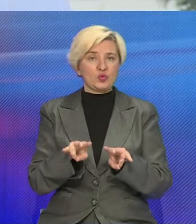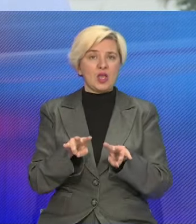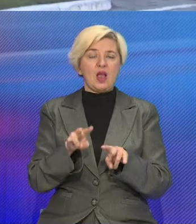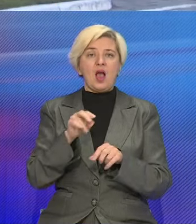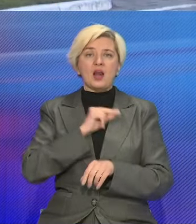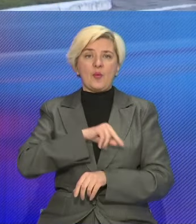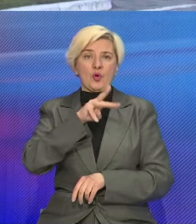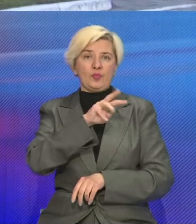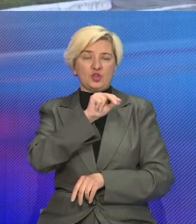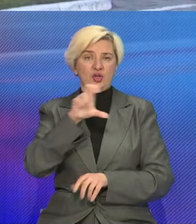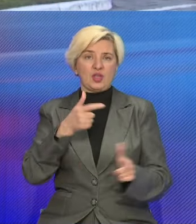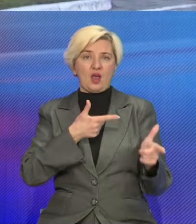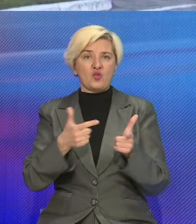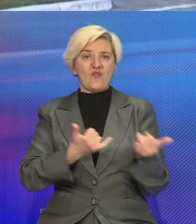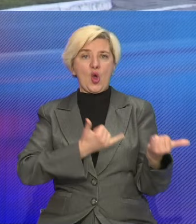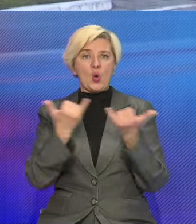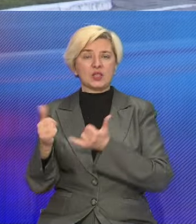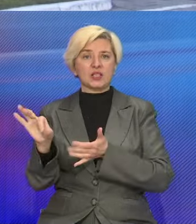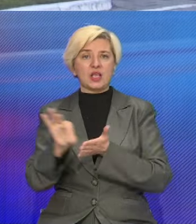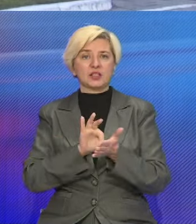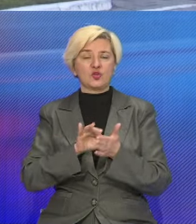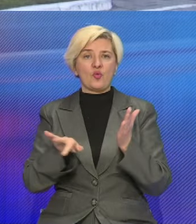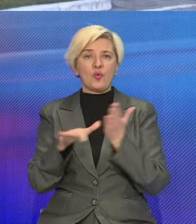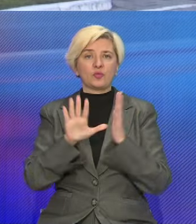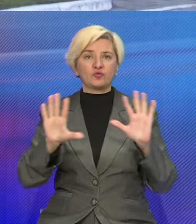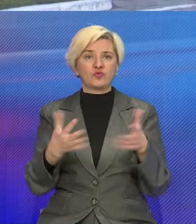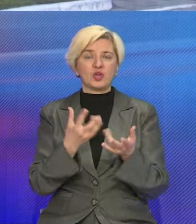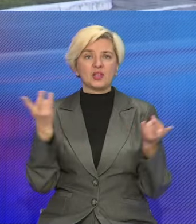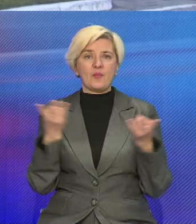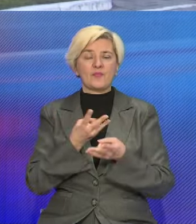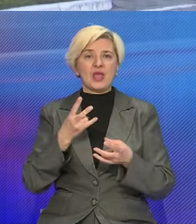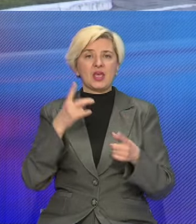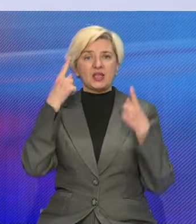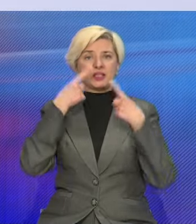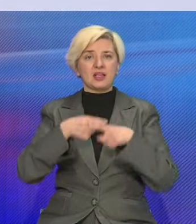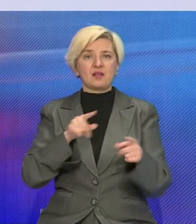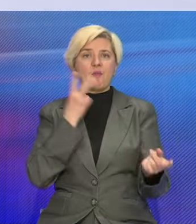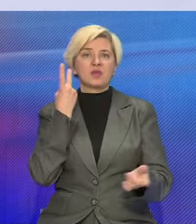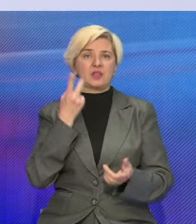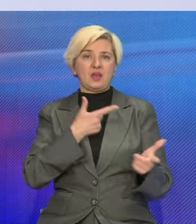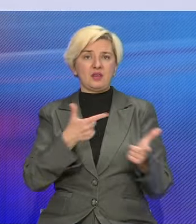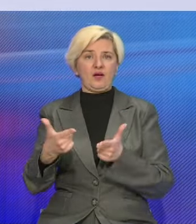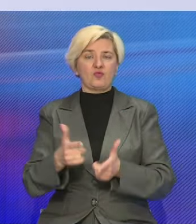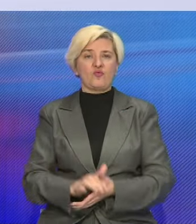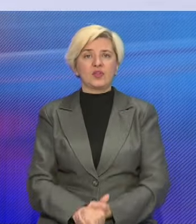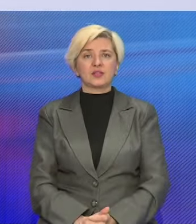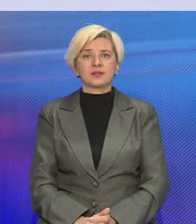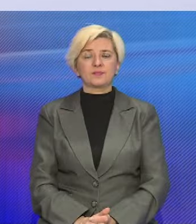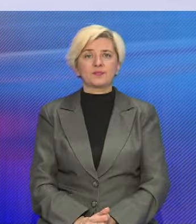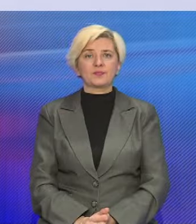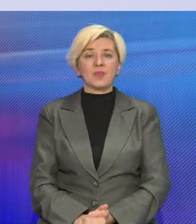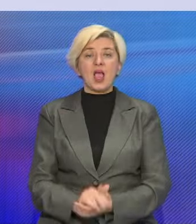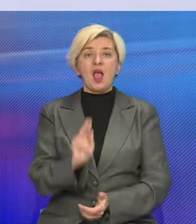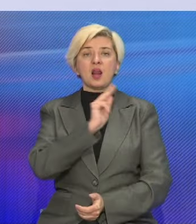готові оказати екстренну допомогу в случае необхідності. Техніка знаходиться в пістоянній боєвої готовності. Робітники